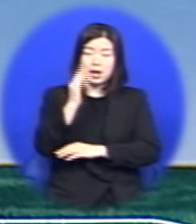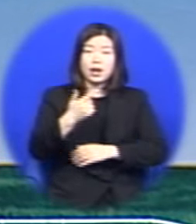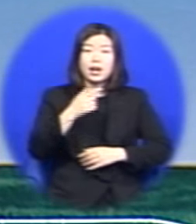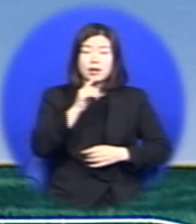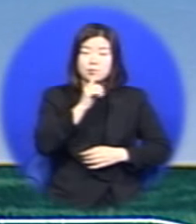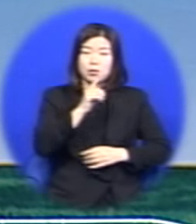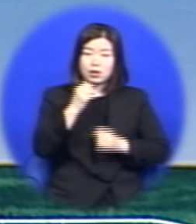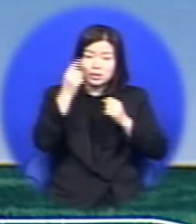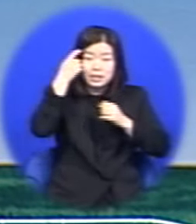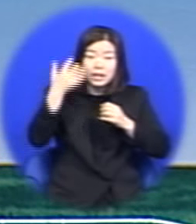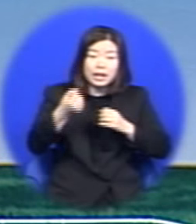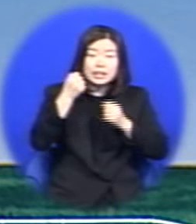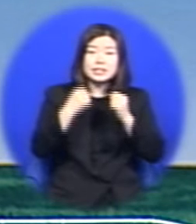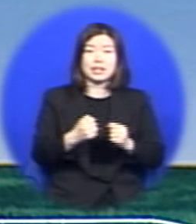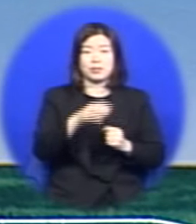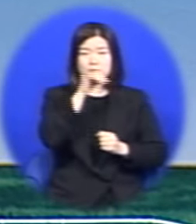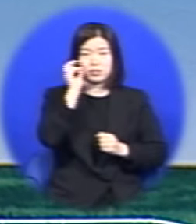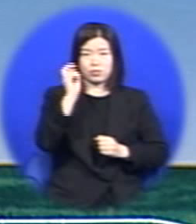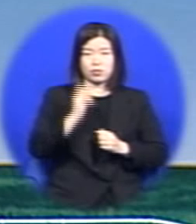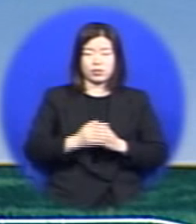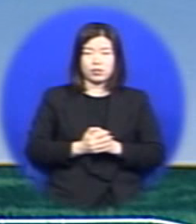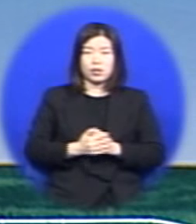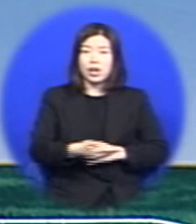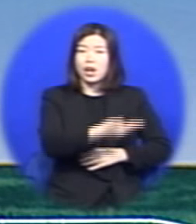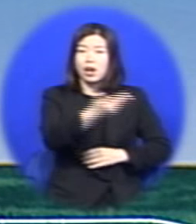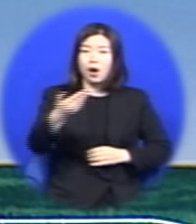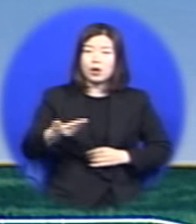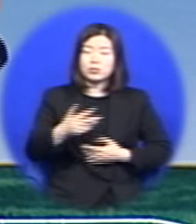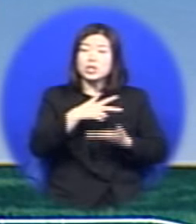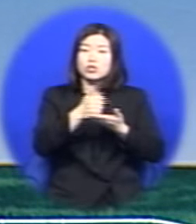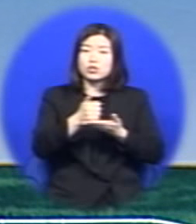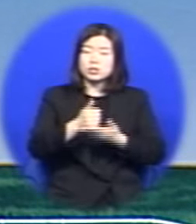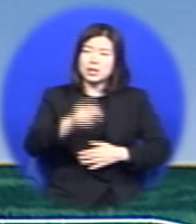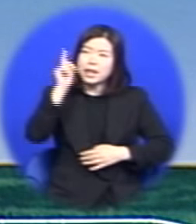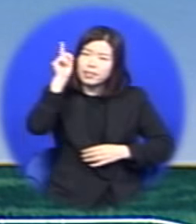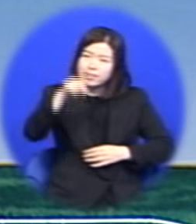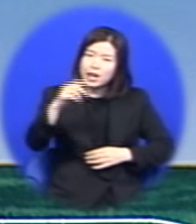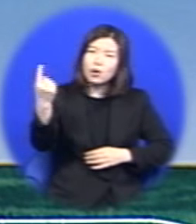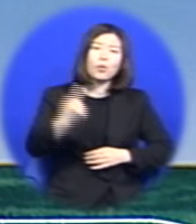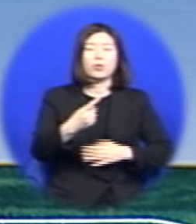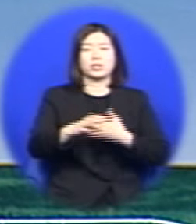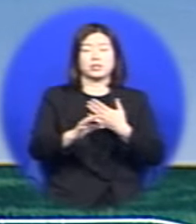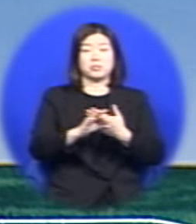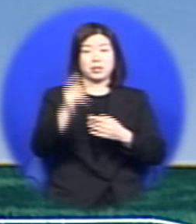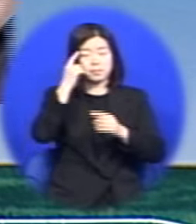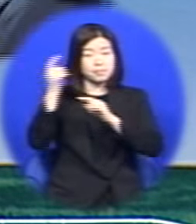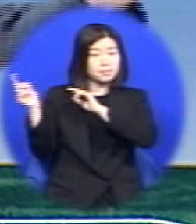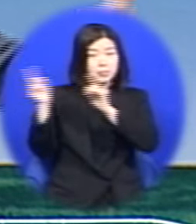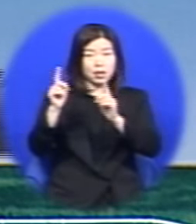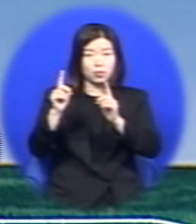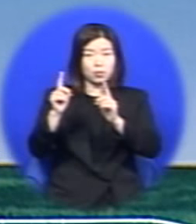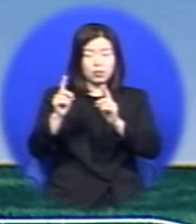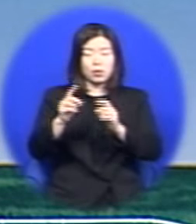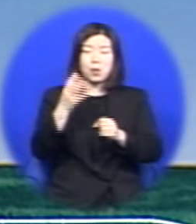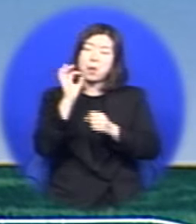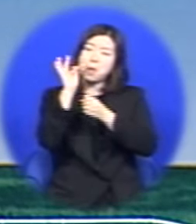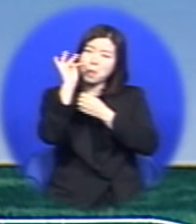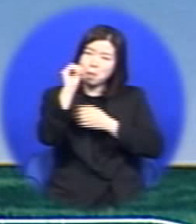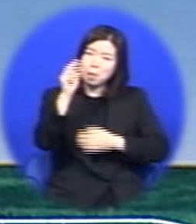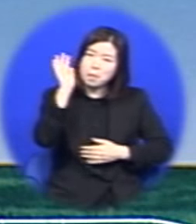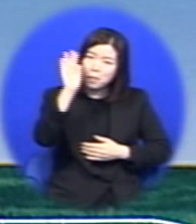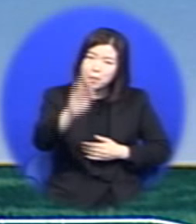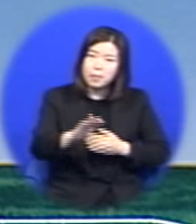있으실 겁니다. 여러분, 주님이 내일 오시면 정신 차리고 몇 년 뒤에 오시면 좀